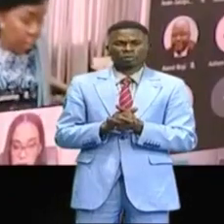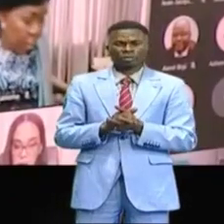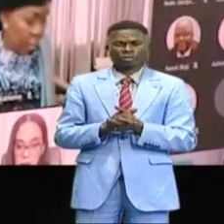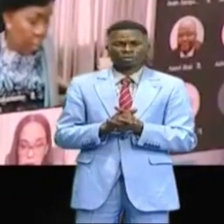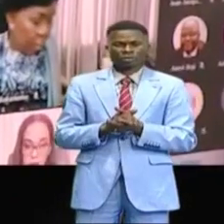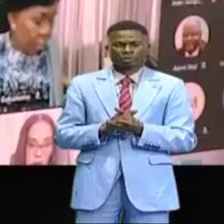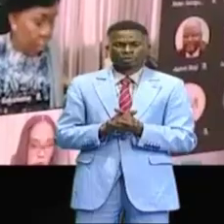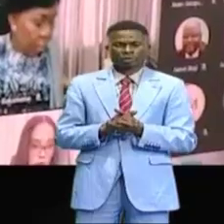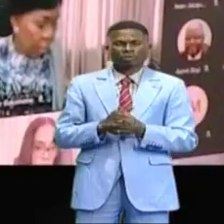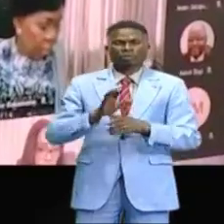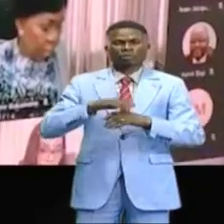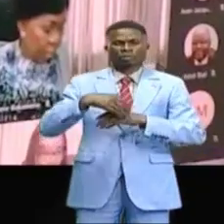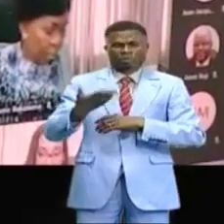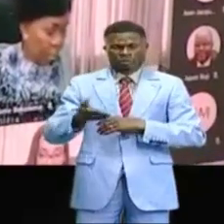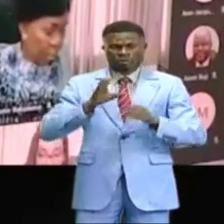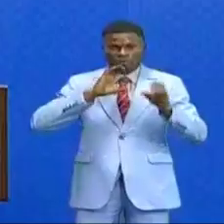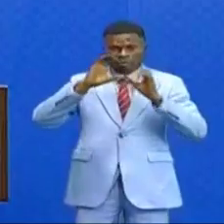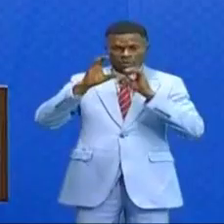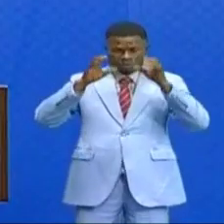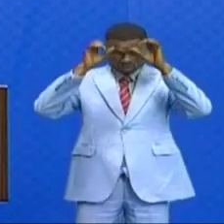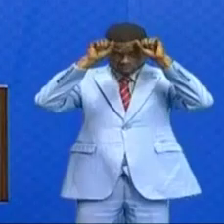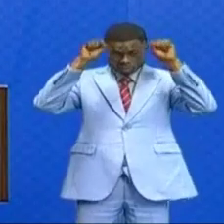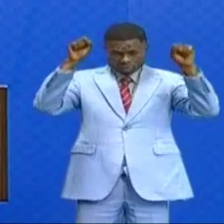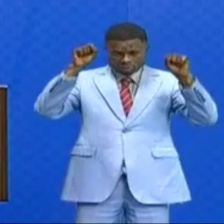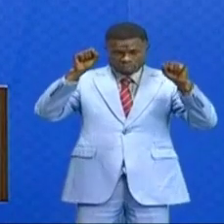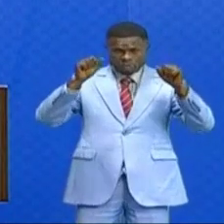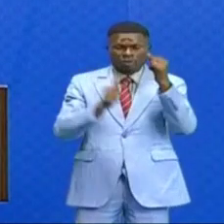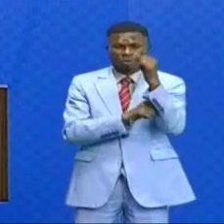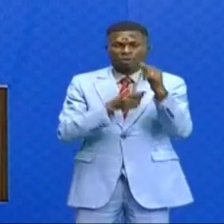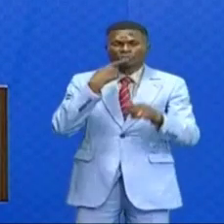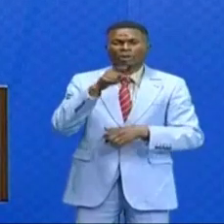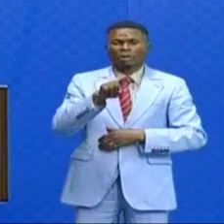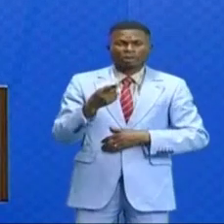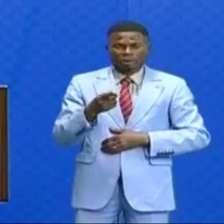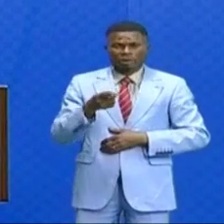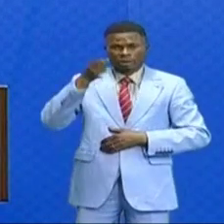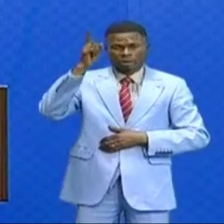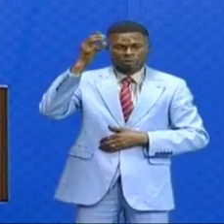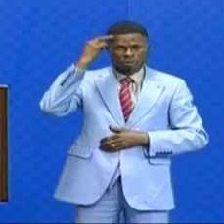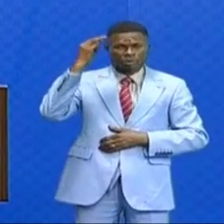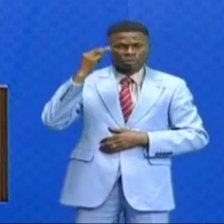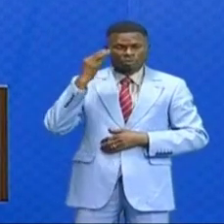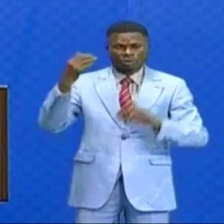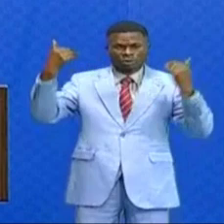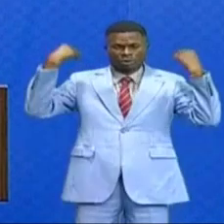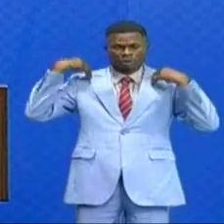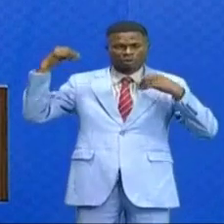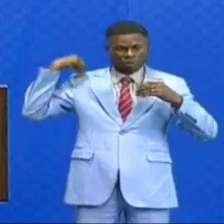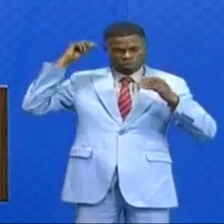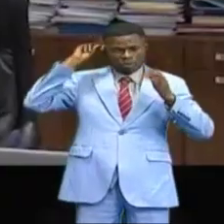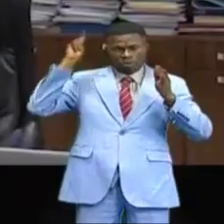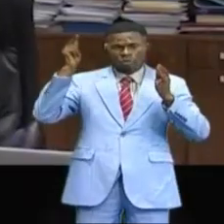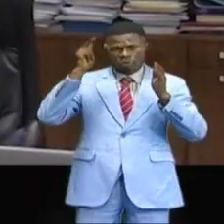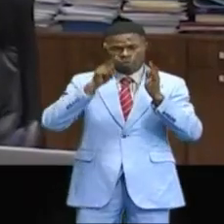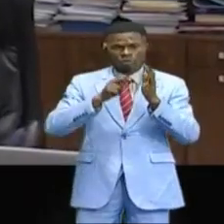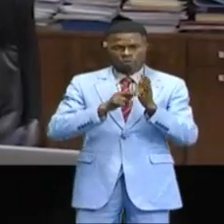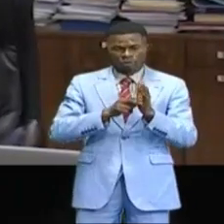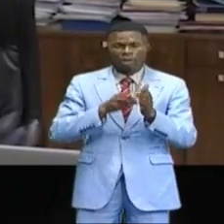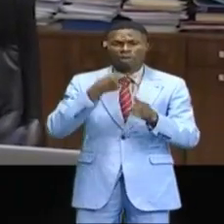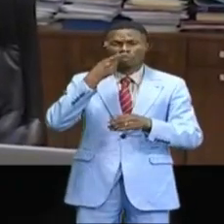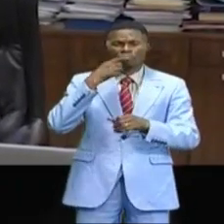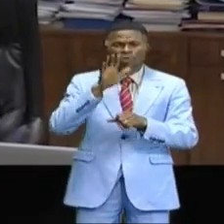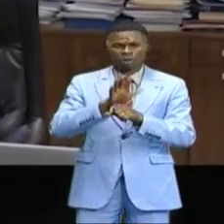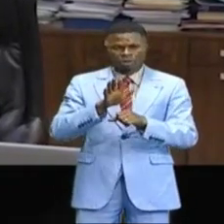Intervenant à la suite de la communication du président de la République, le Premier ministre chef du gouvernement a articulé